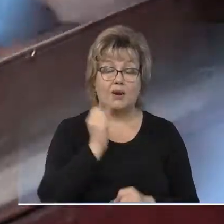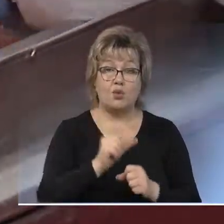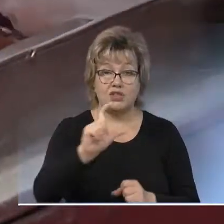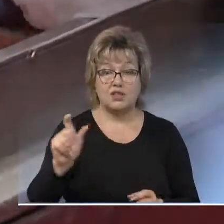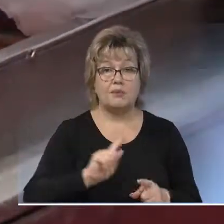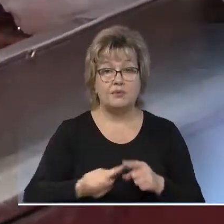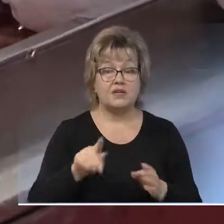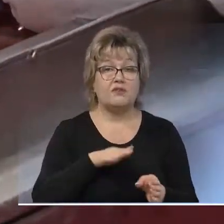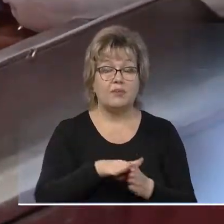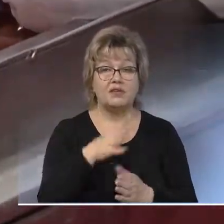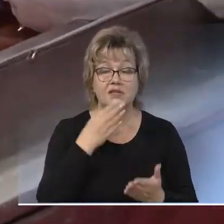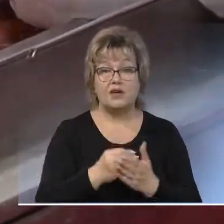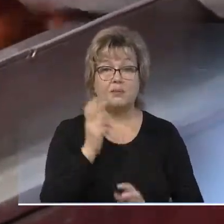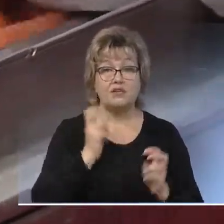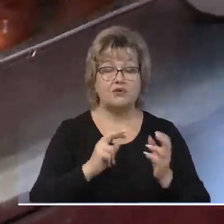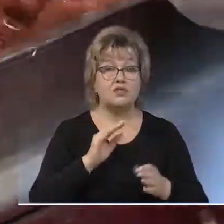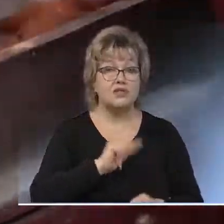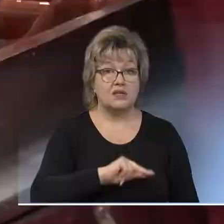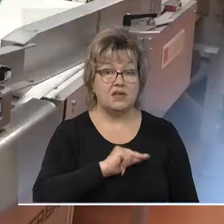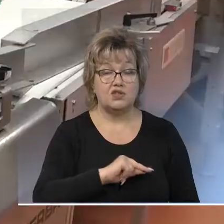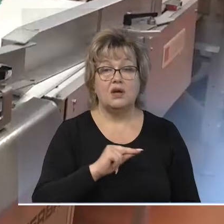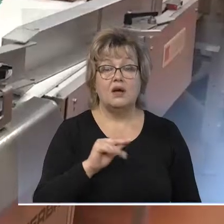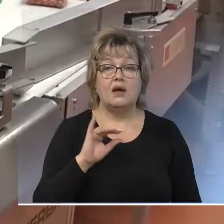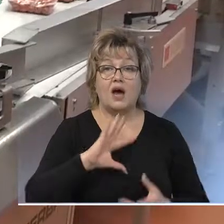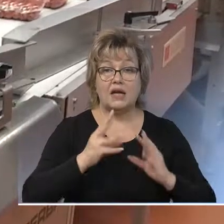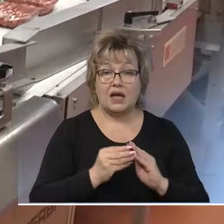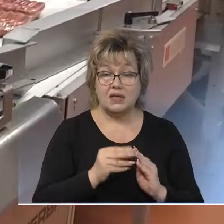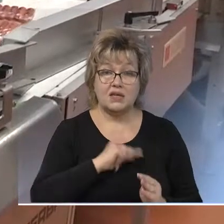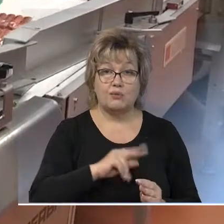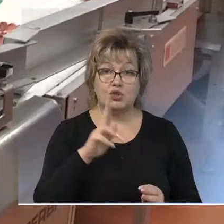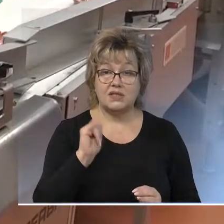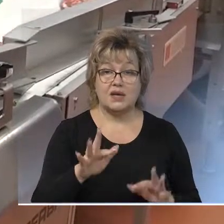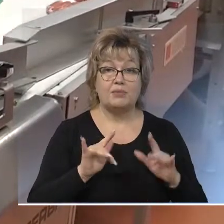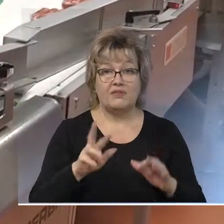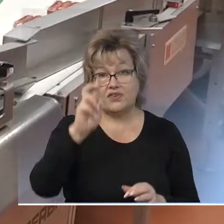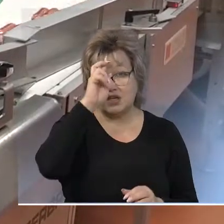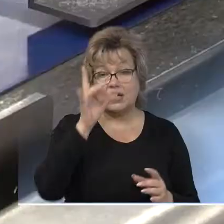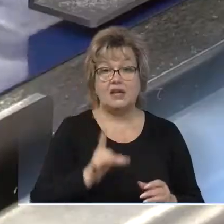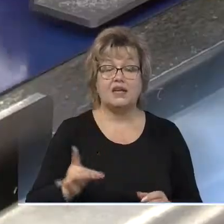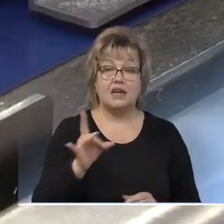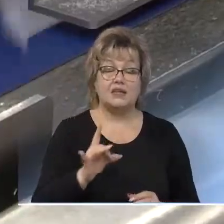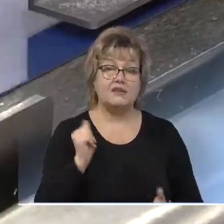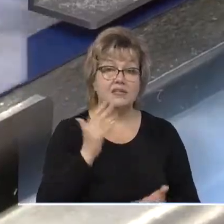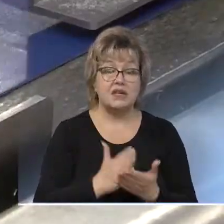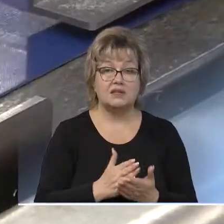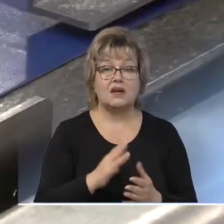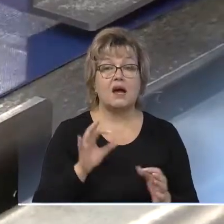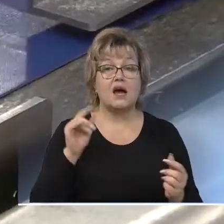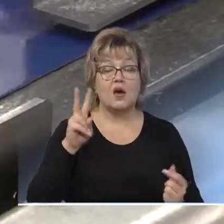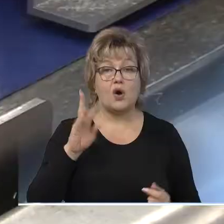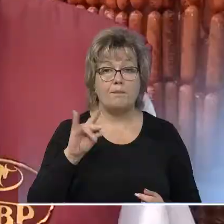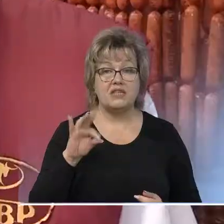работникам оперативнее выполнять свои производственные задачи. Анализ работы цеха провели специалисты федерального и регионального